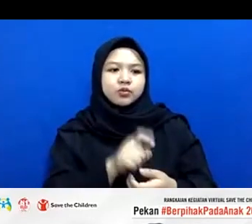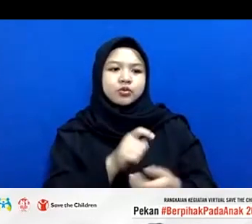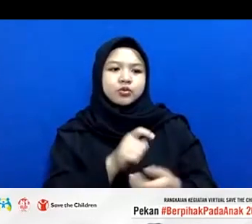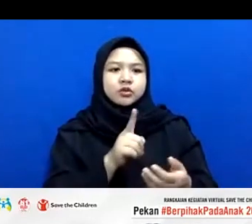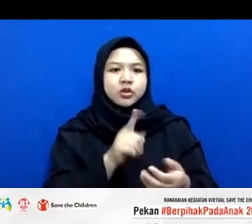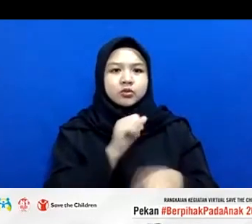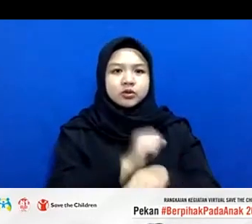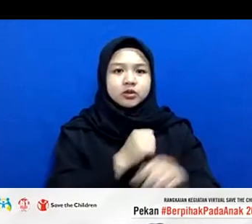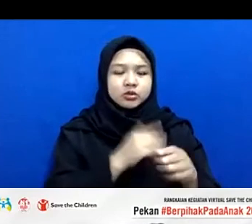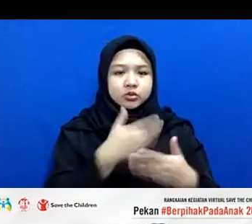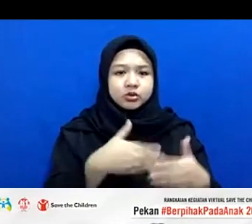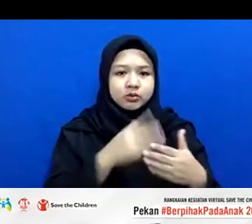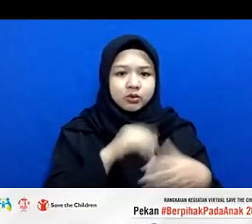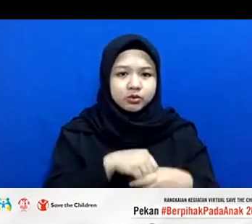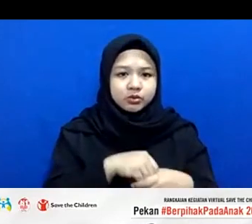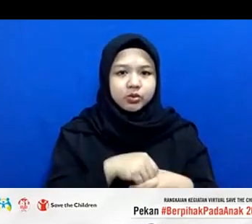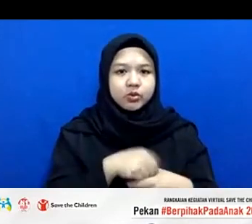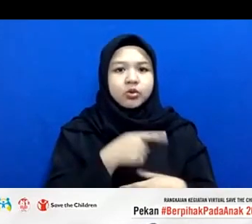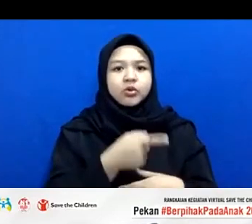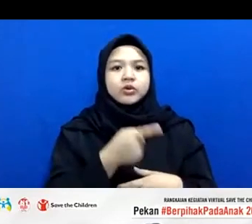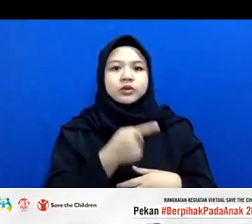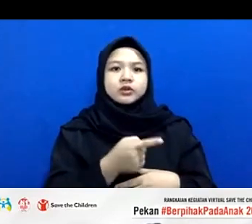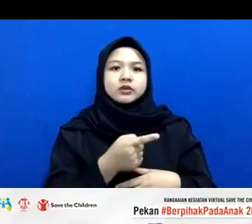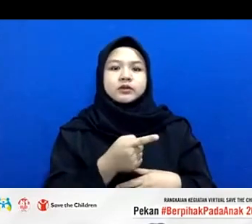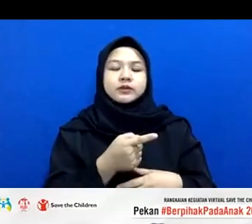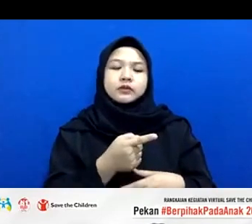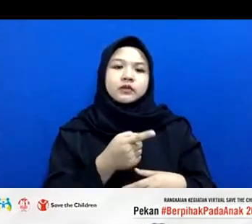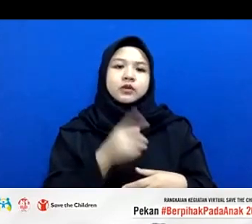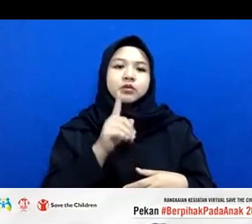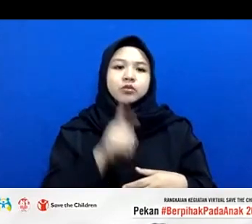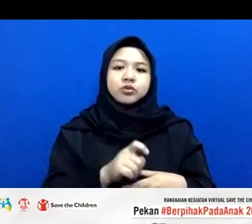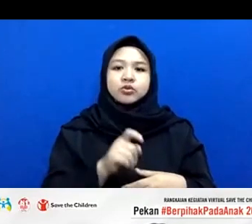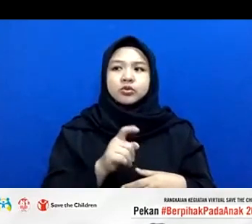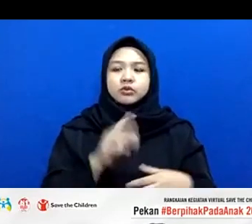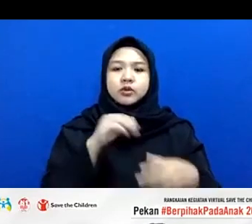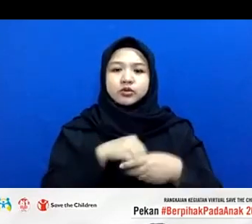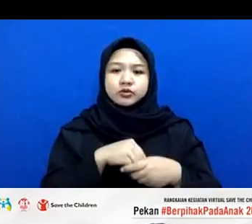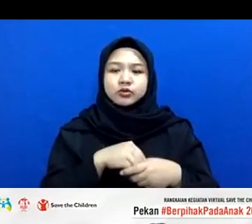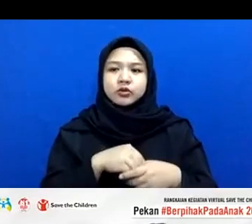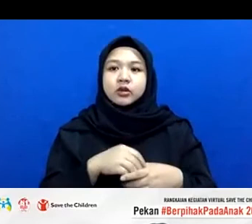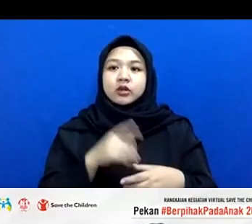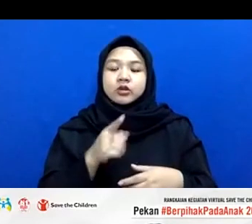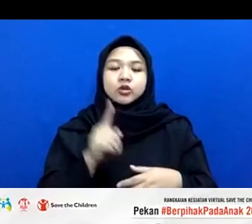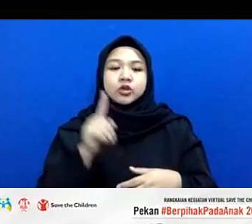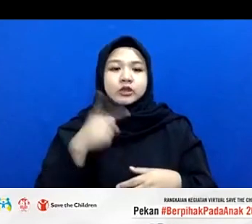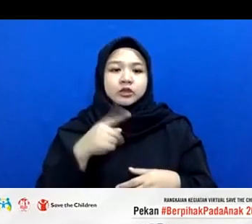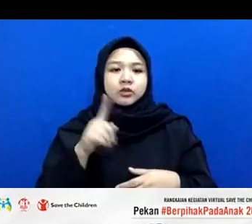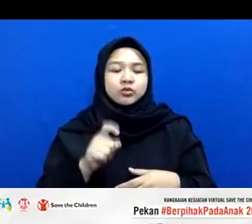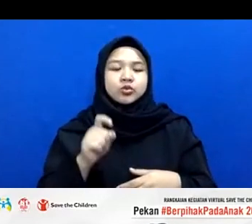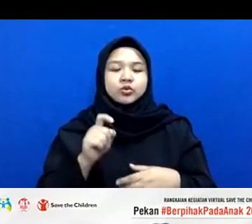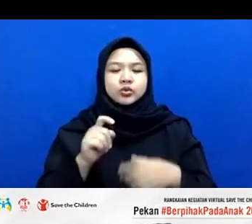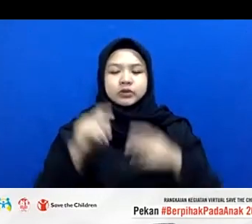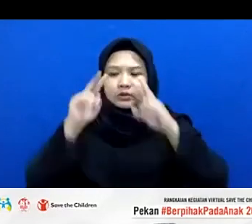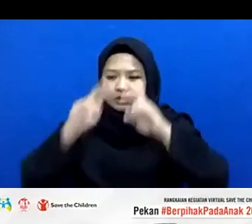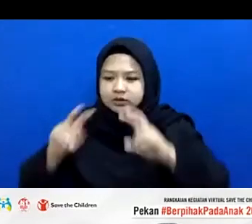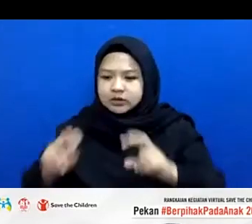pekerja sosial masuk. Oh, ini lebih dari butuh satu layanan masuk. Nah, itu kejelian itu memang berasal